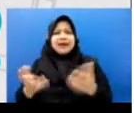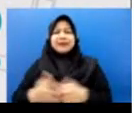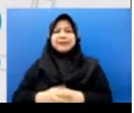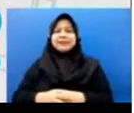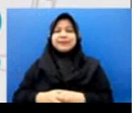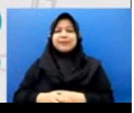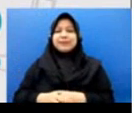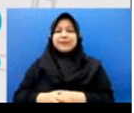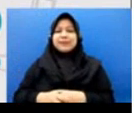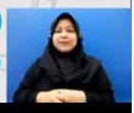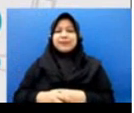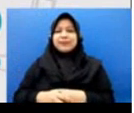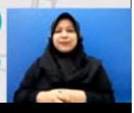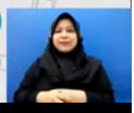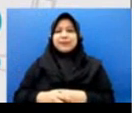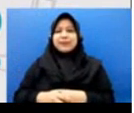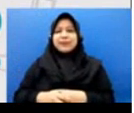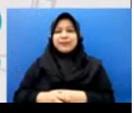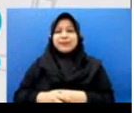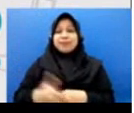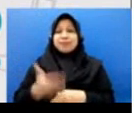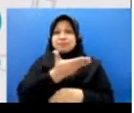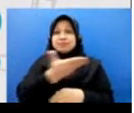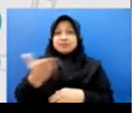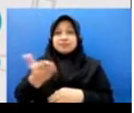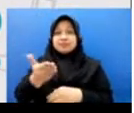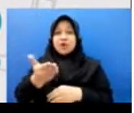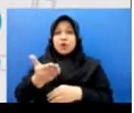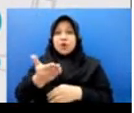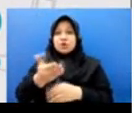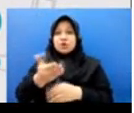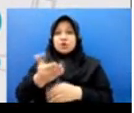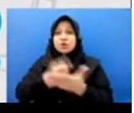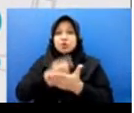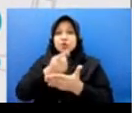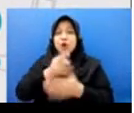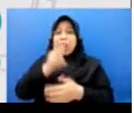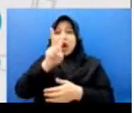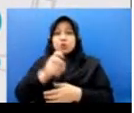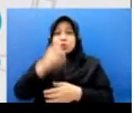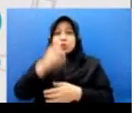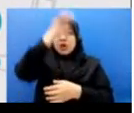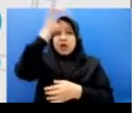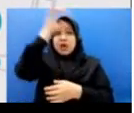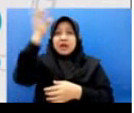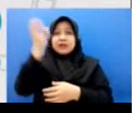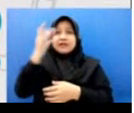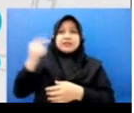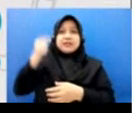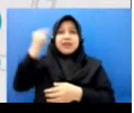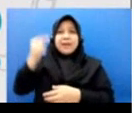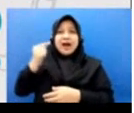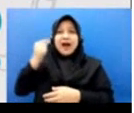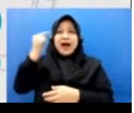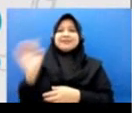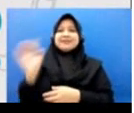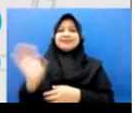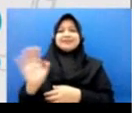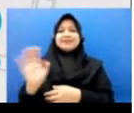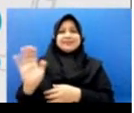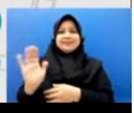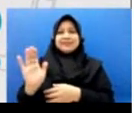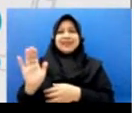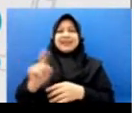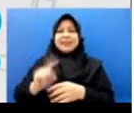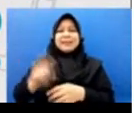Untungnya Bapak dan Ibu tidak dituntut untuk benar-benar kreatifnya sampai setiap hari. Kreativitas ini bisa jadi dirutinkan.